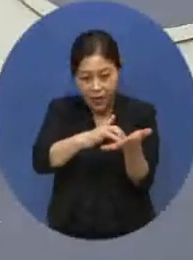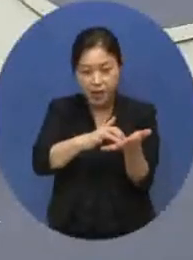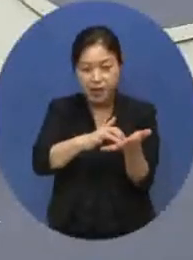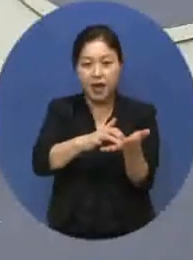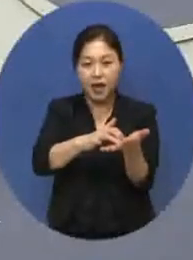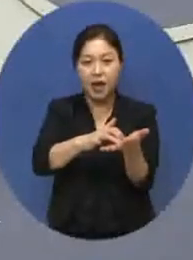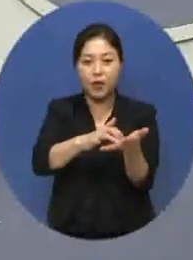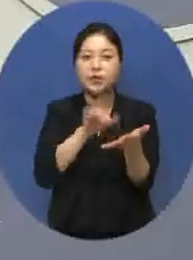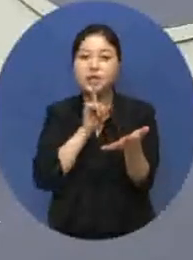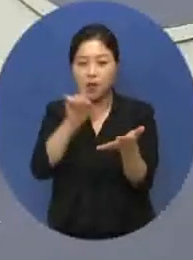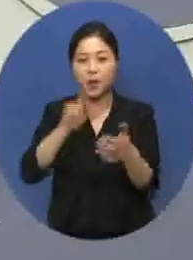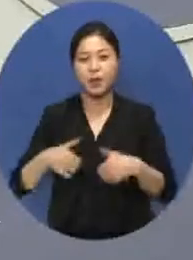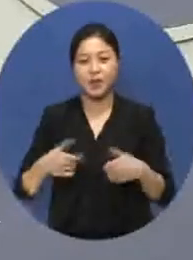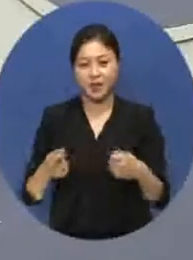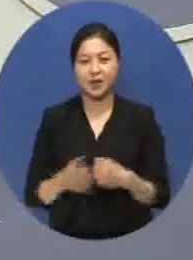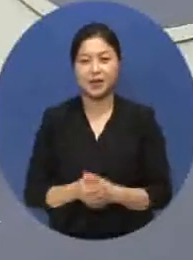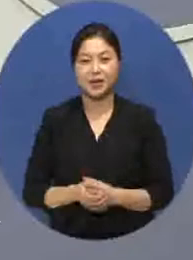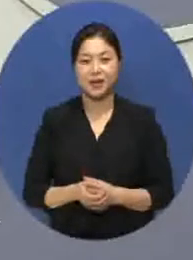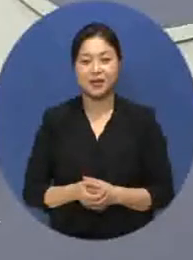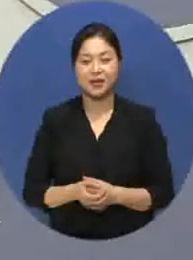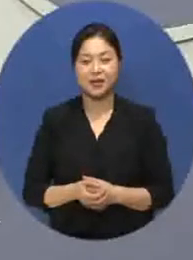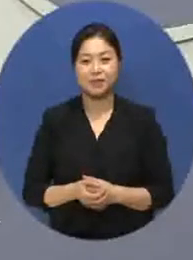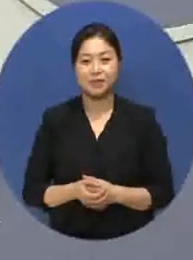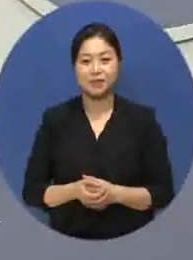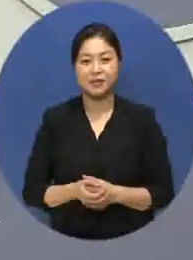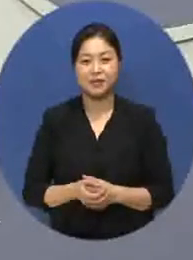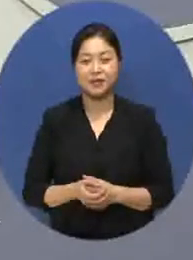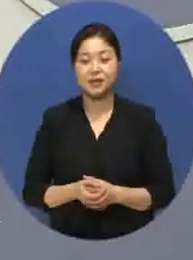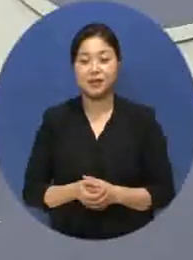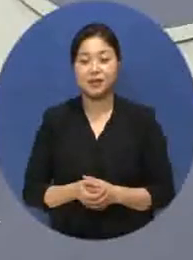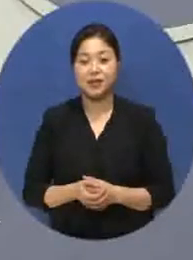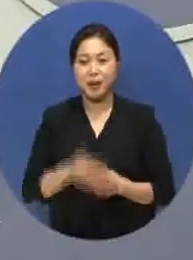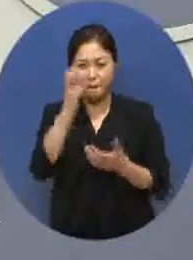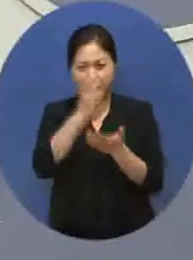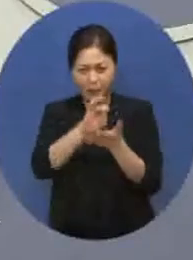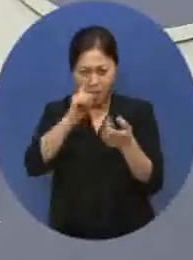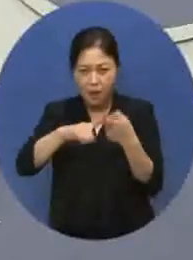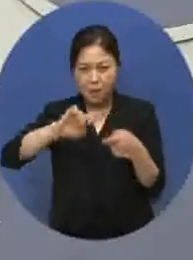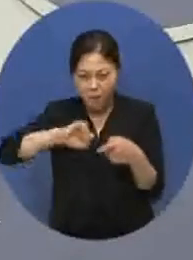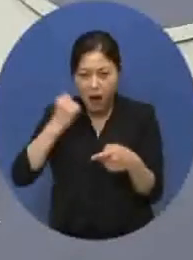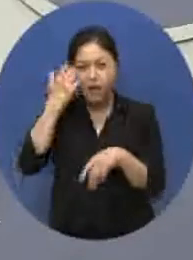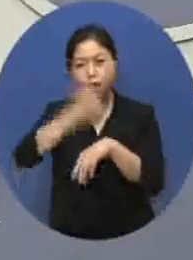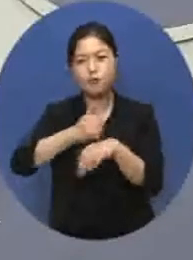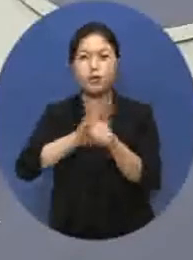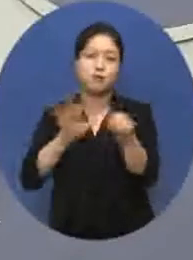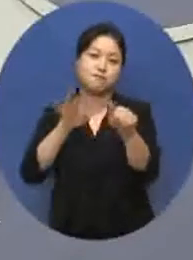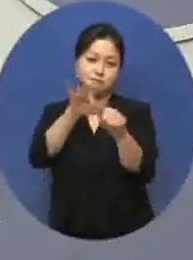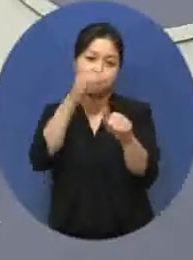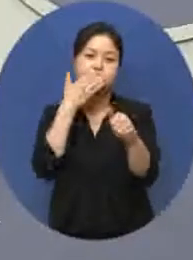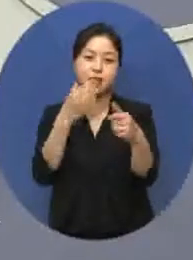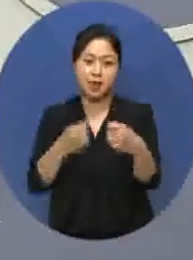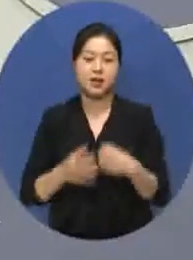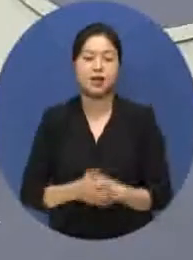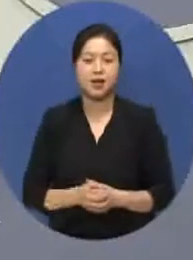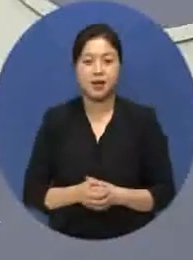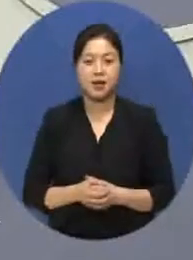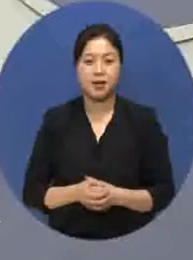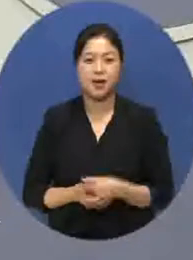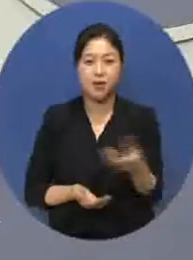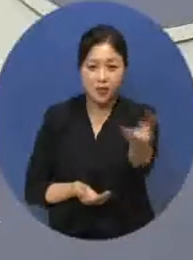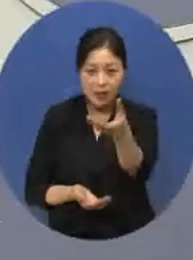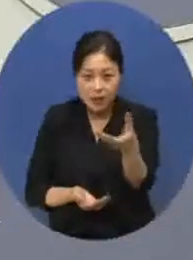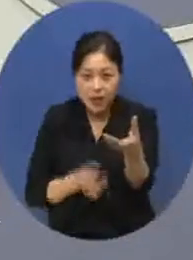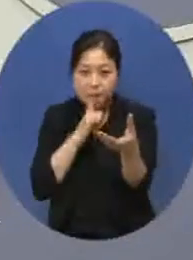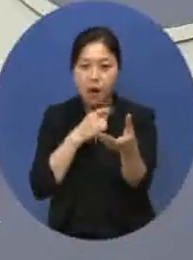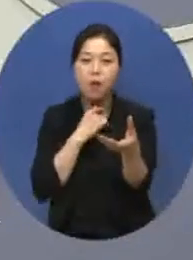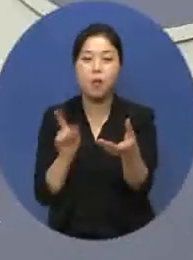보고 신고를 하고 뭐 이런 식으로 그러니까 이런 대화만 지원이 가능한데 여기서 제가 우리 시청자분들한테 드리고